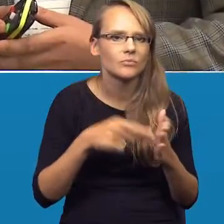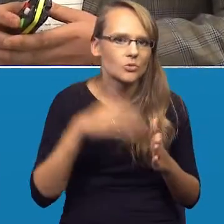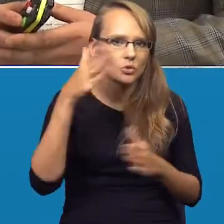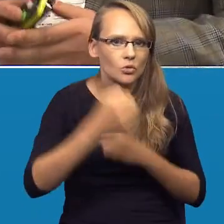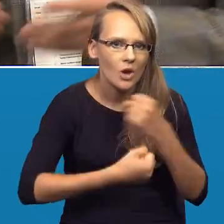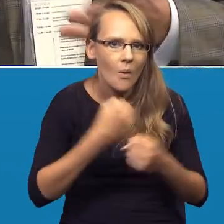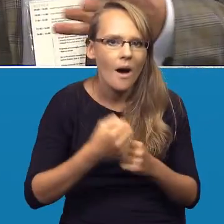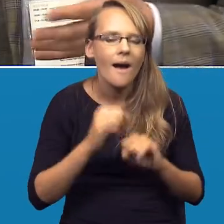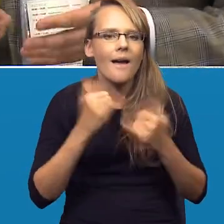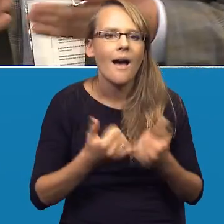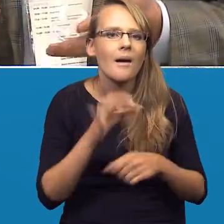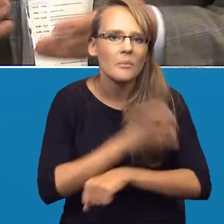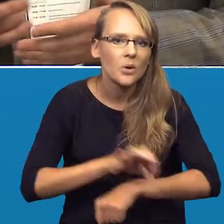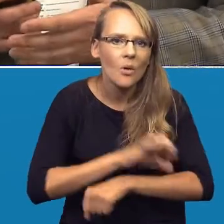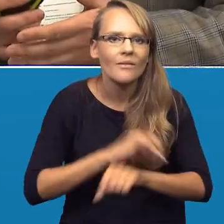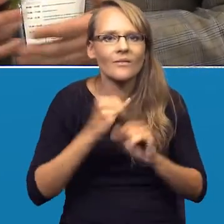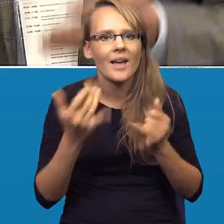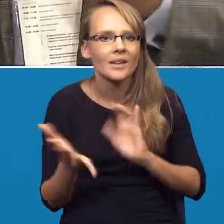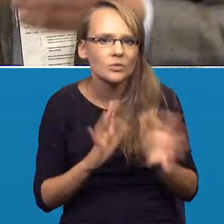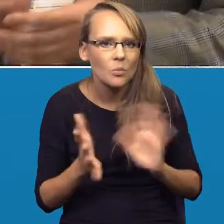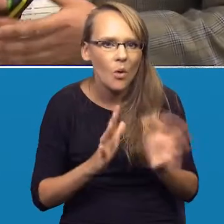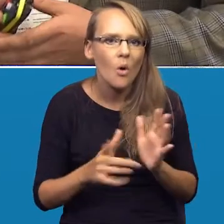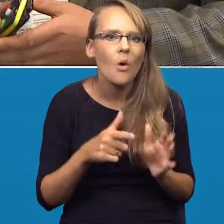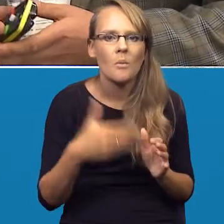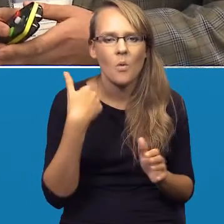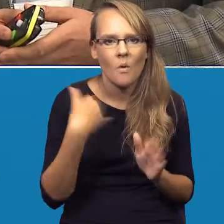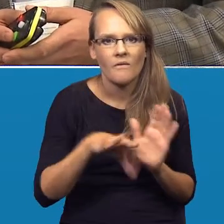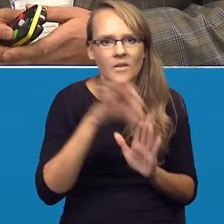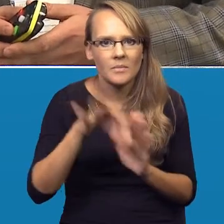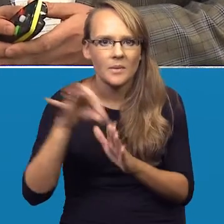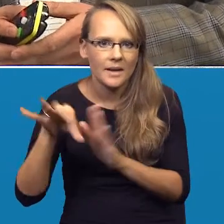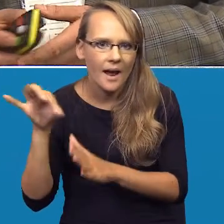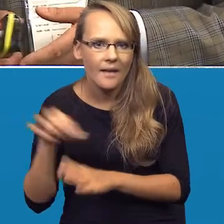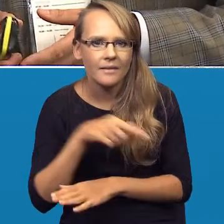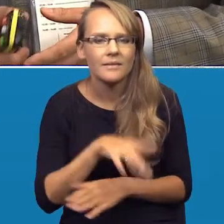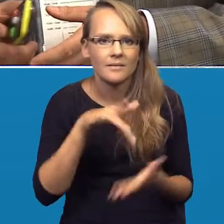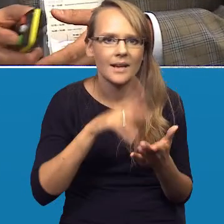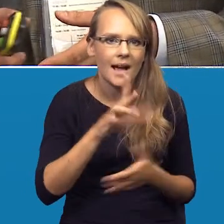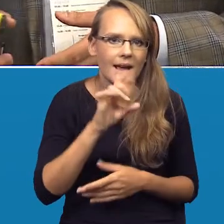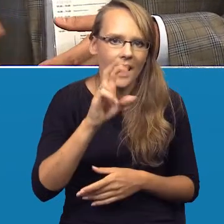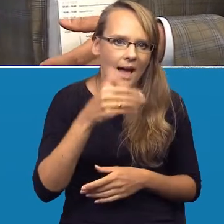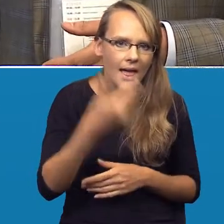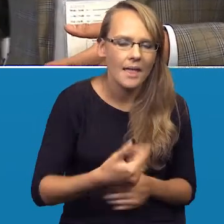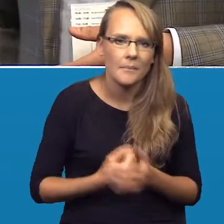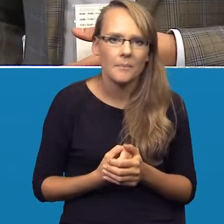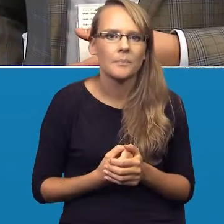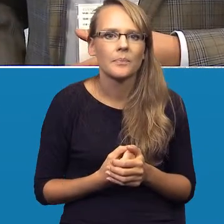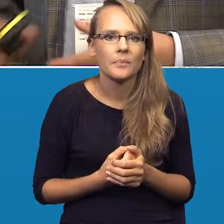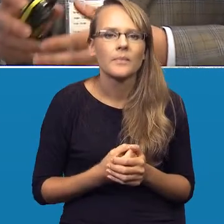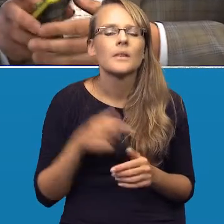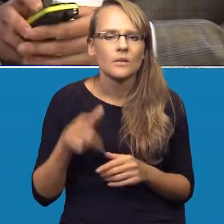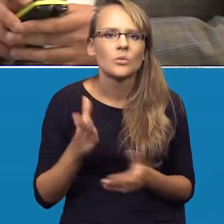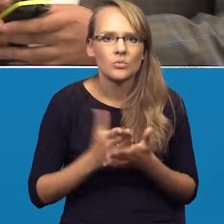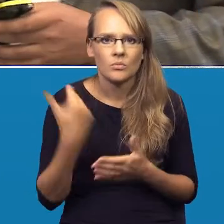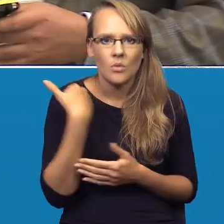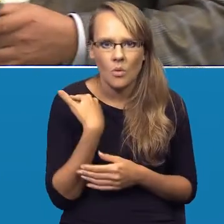I jakie projekty, w jaki sposób te projekty zostały jakby wyłowione w KGHM-ie. No przede wszystkim to już było